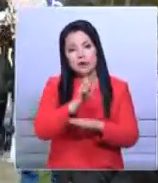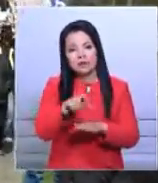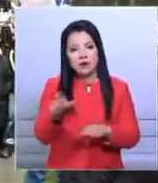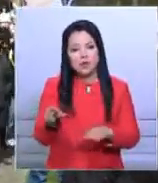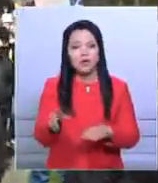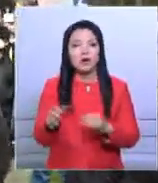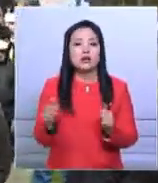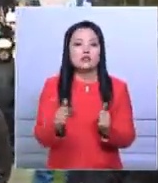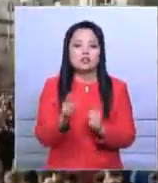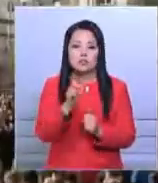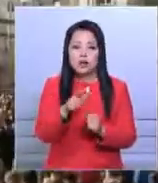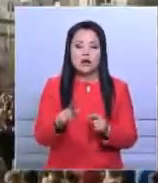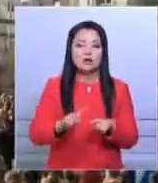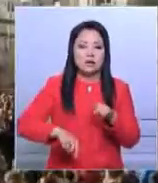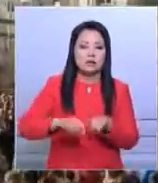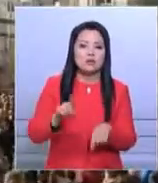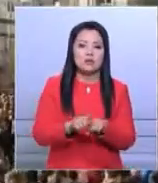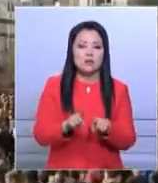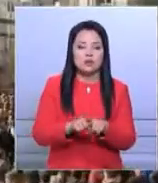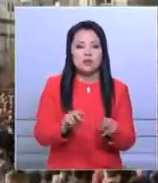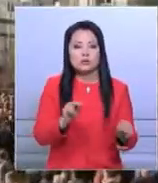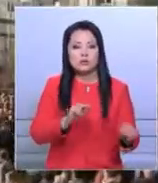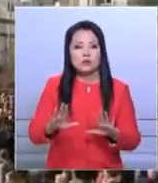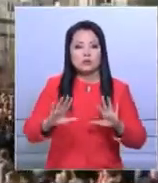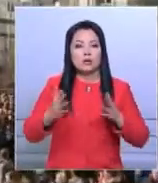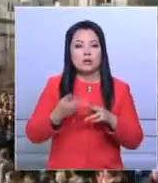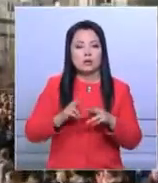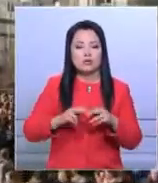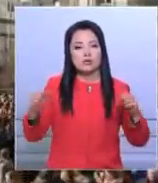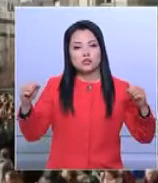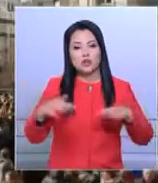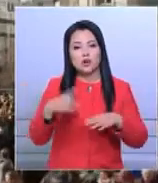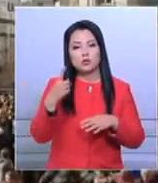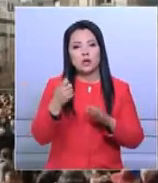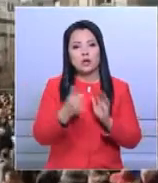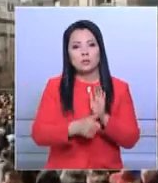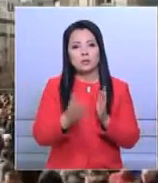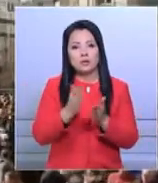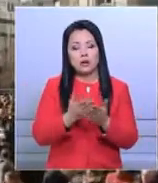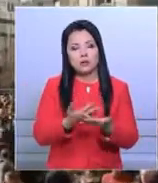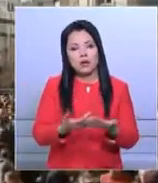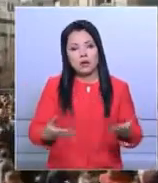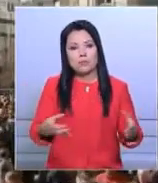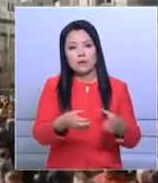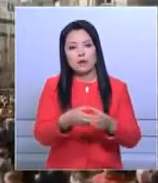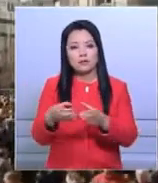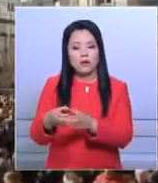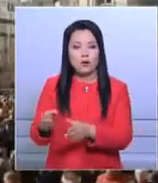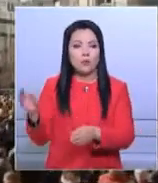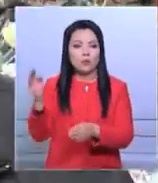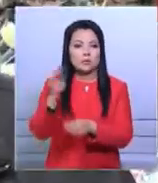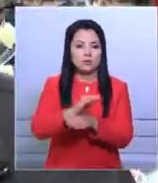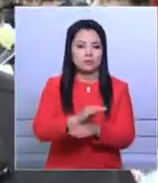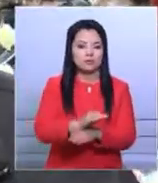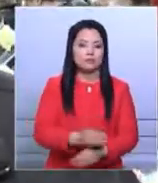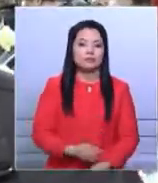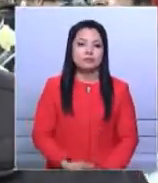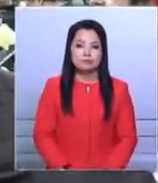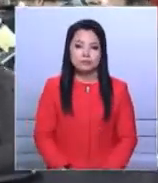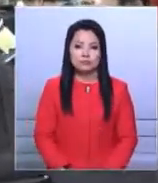осы шабуылдар салдарынан жапа шеккендер жиналды. Оларға 160 түрлі діни ұйым және партия өкілдері қосылды.